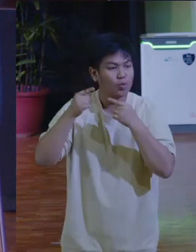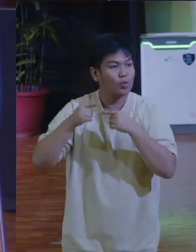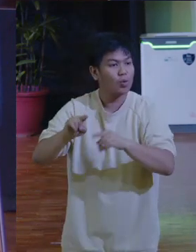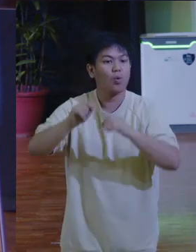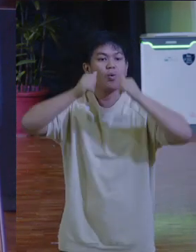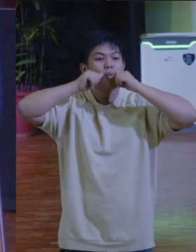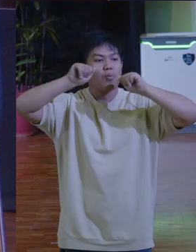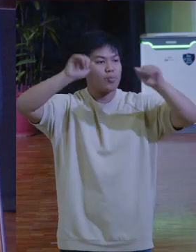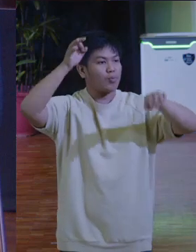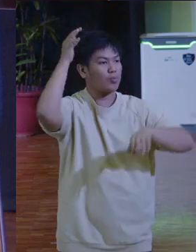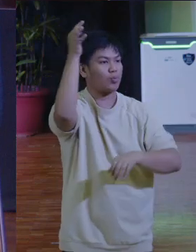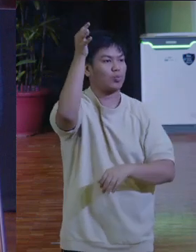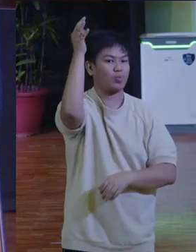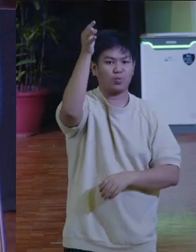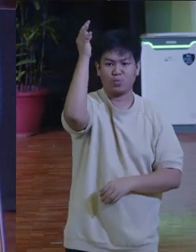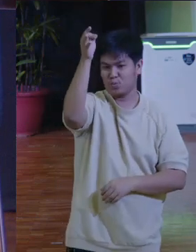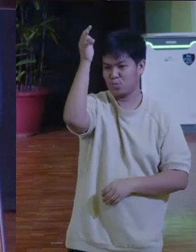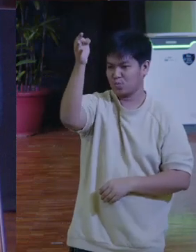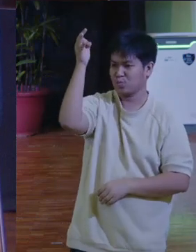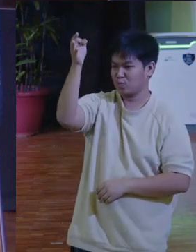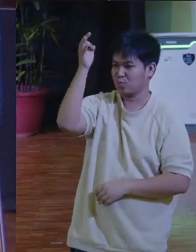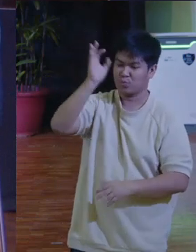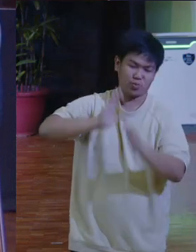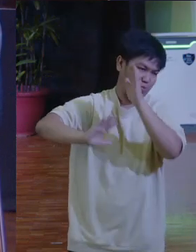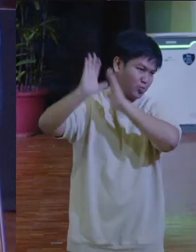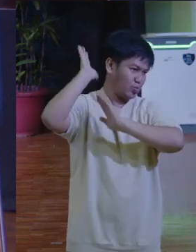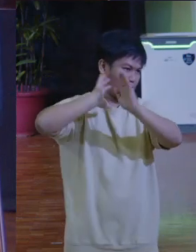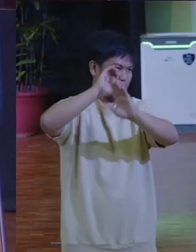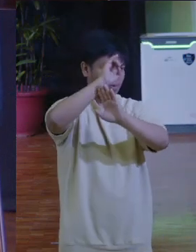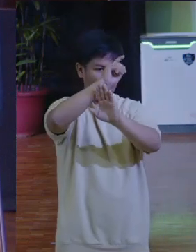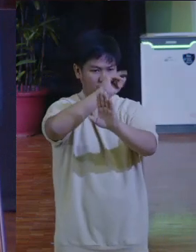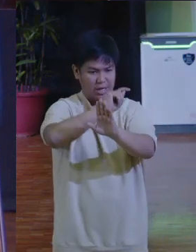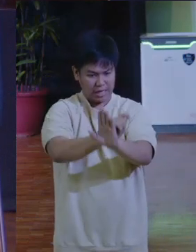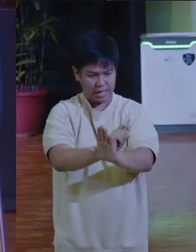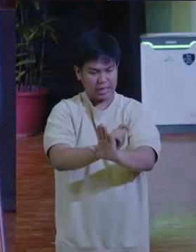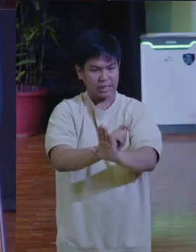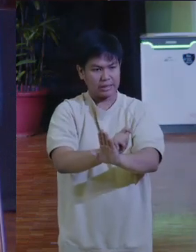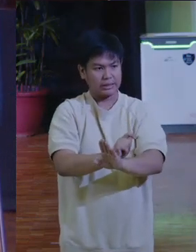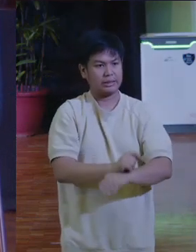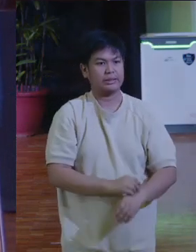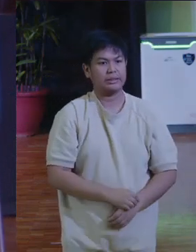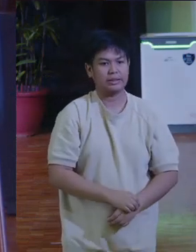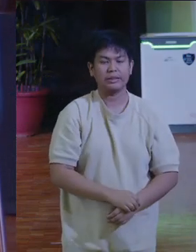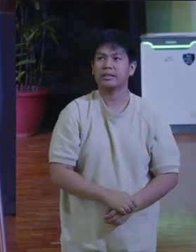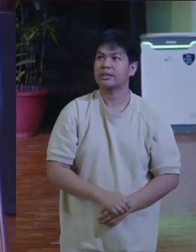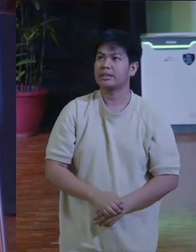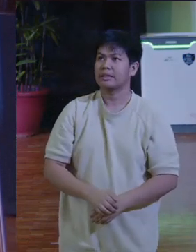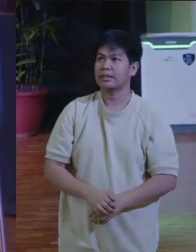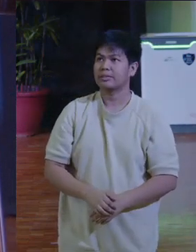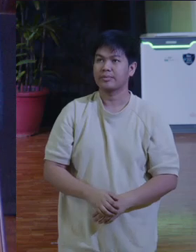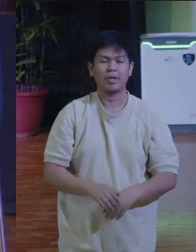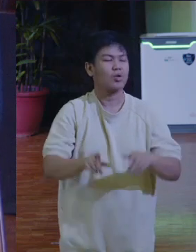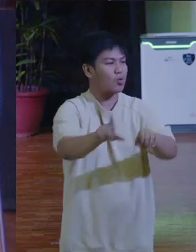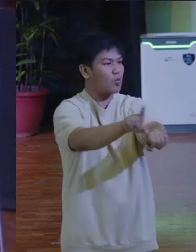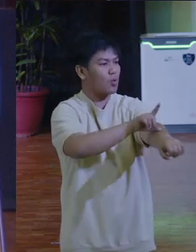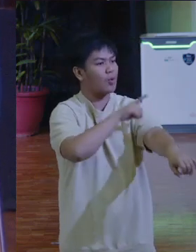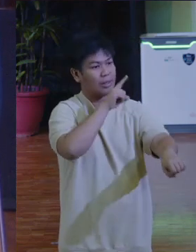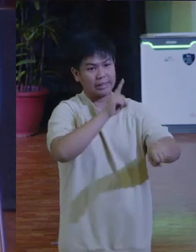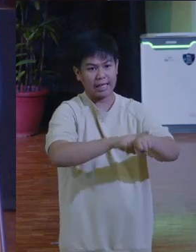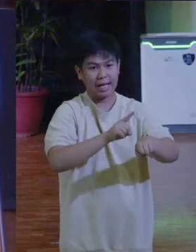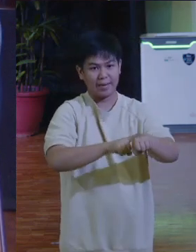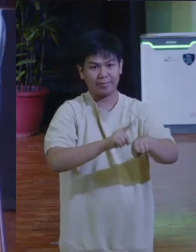at siya ay nagministeryo sa kanila sa loob ng 739 BC hanggang mga 686